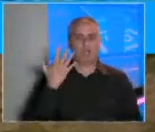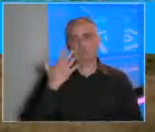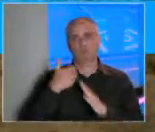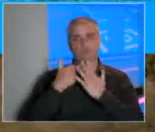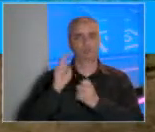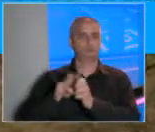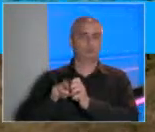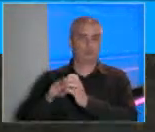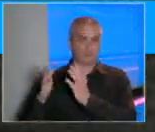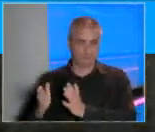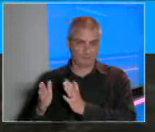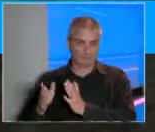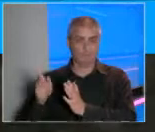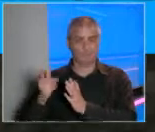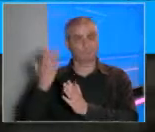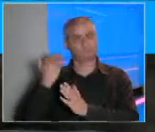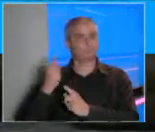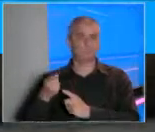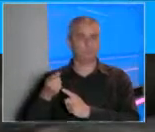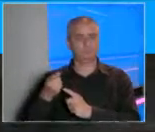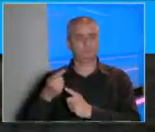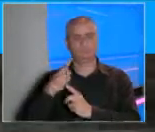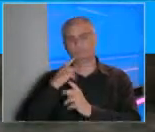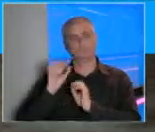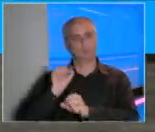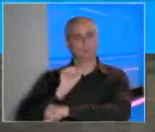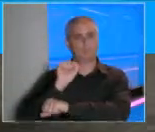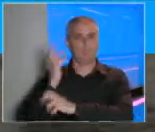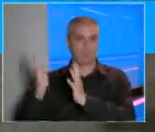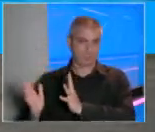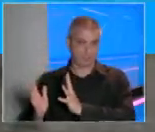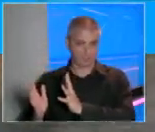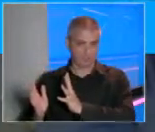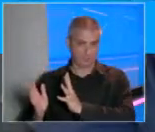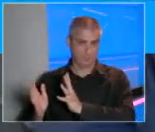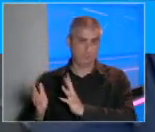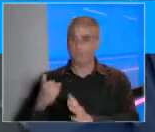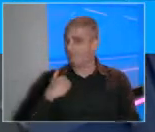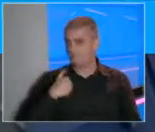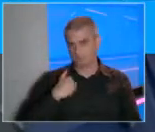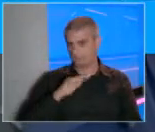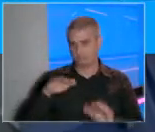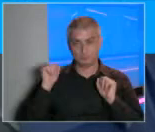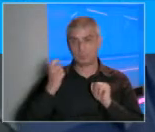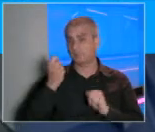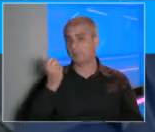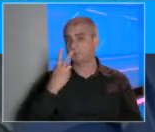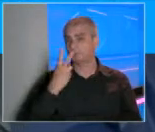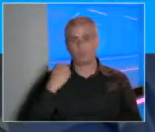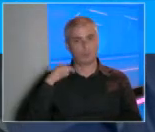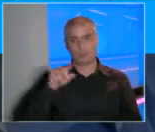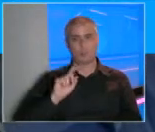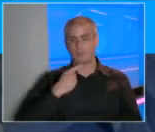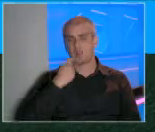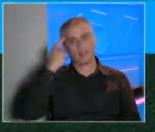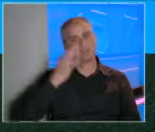5-6 משתתפים, ומשם יצא הקול של המחאה. אני נמנעתי במשך כמעט שבועיים מאותה פגישה